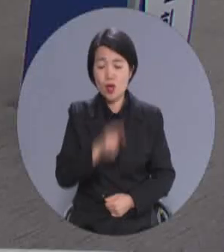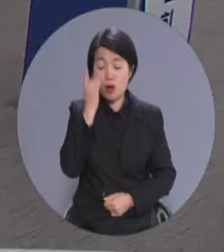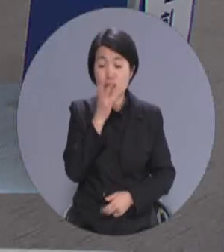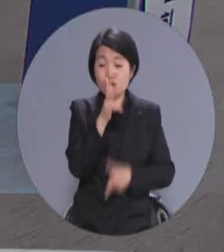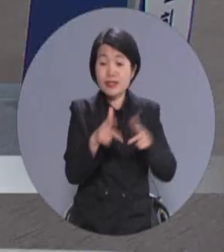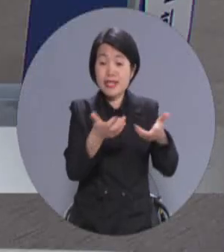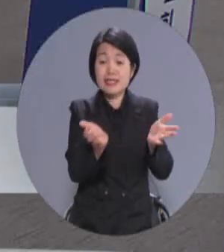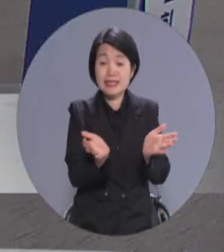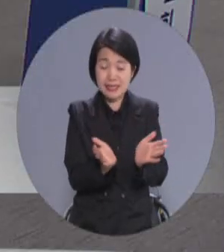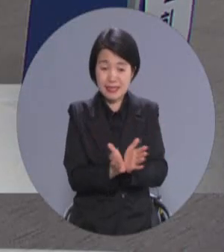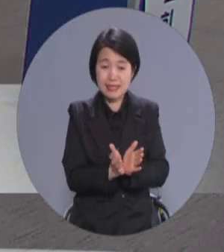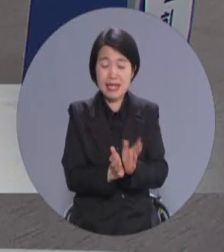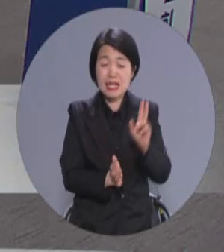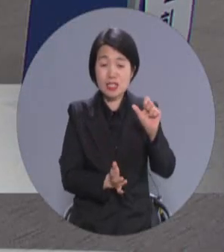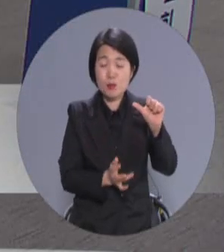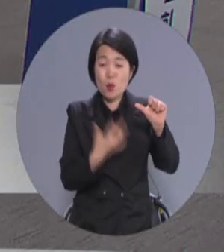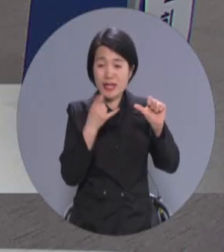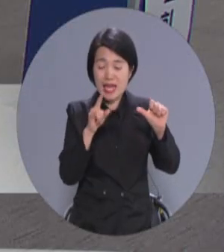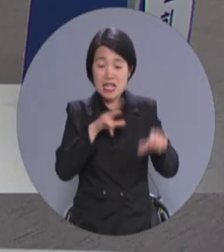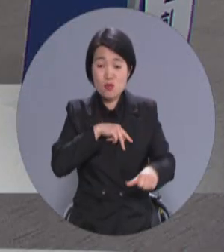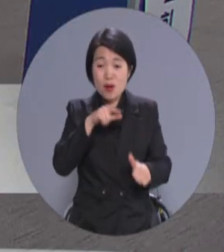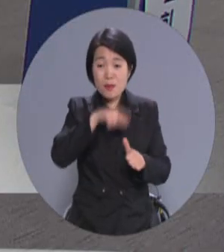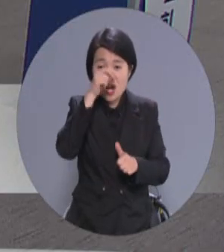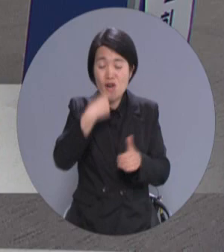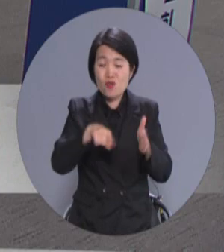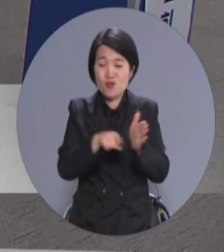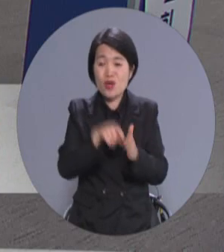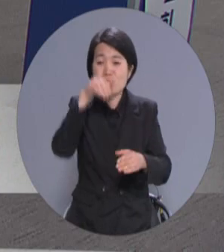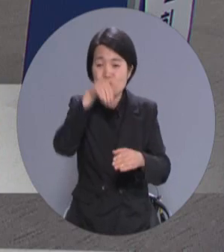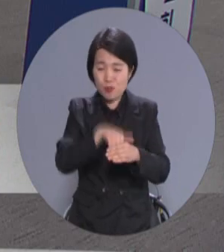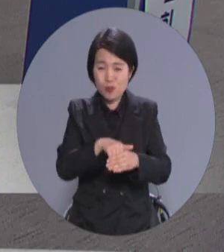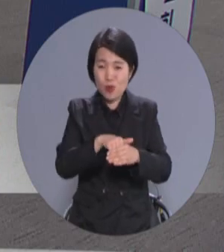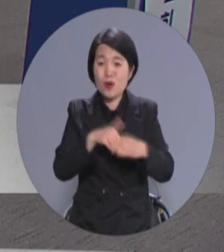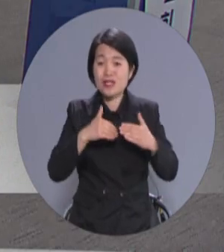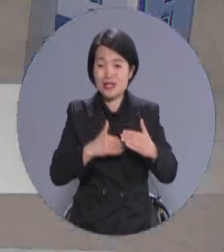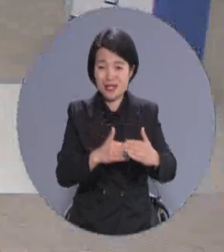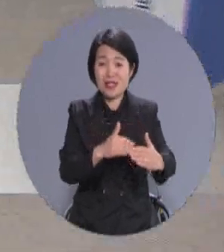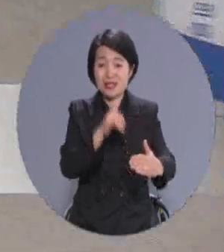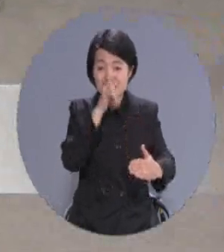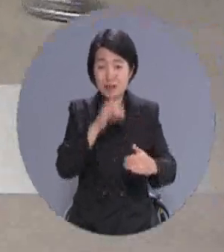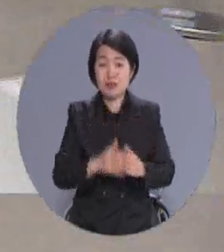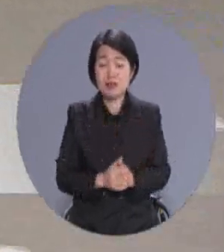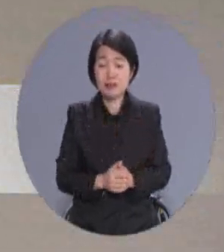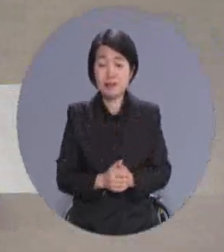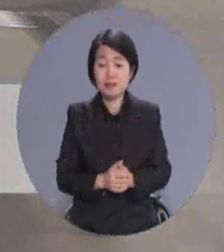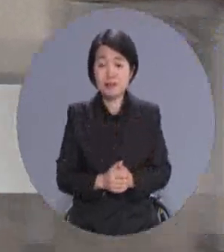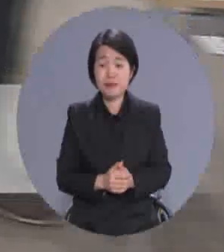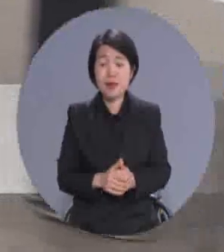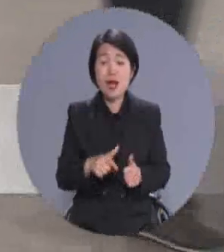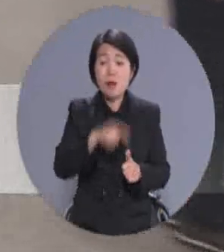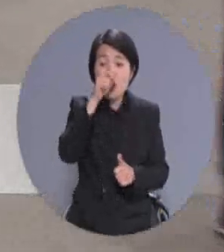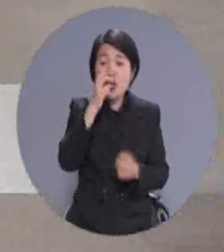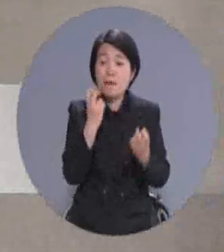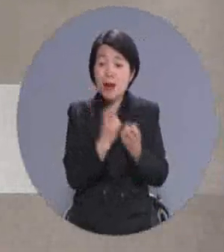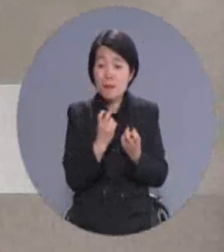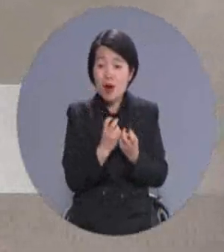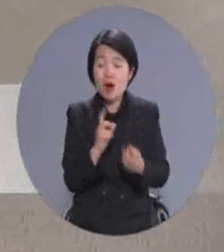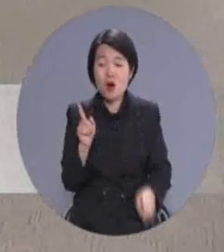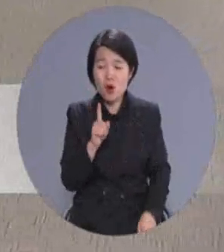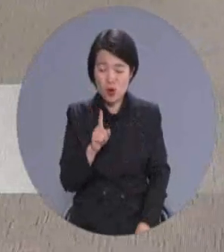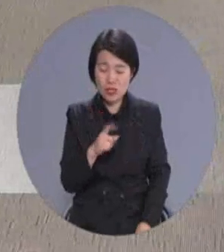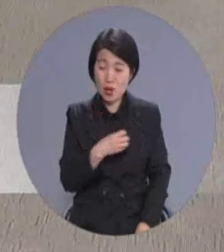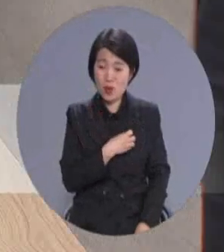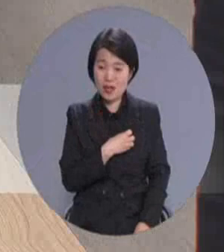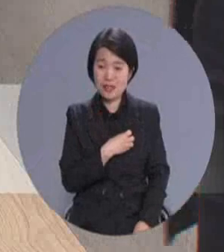여수 상공회의소 제25대 의원 선출을 위한 투표가 오늘 진행됐습니다. 여수 상위 회원사들은